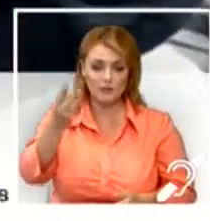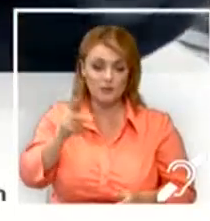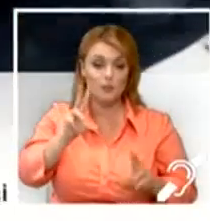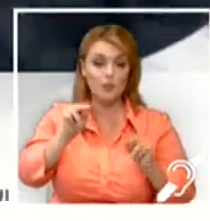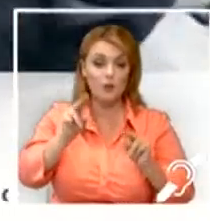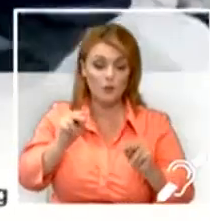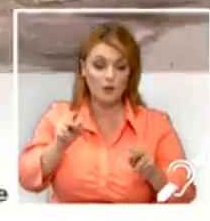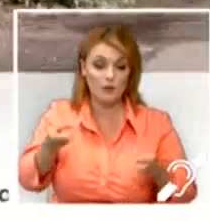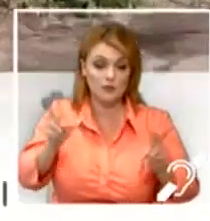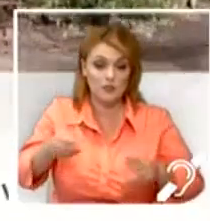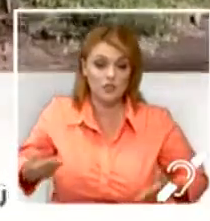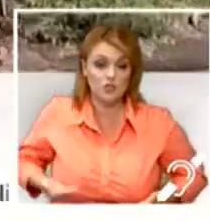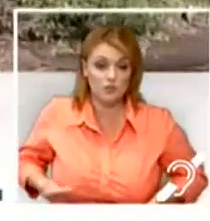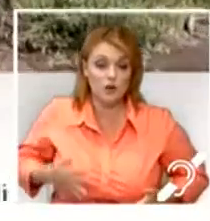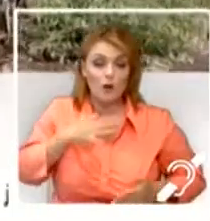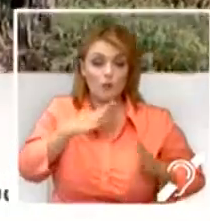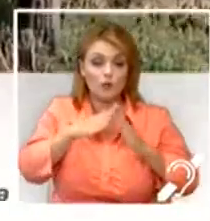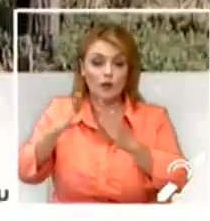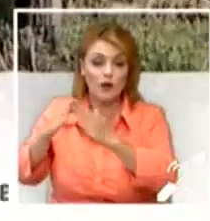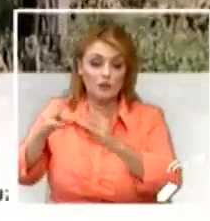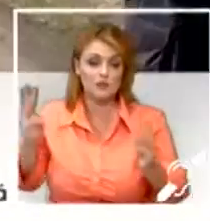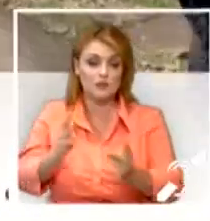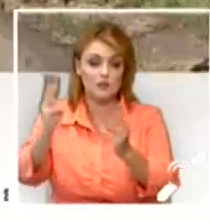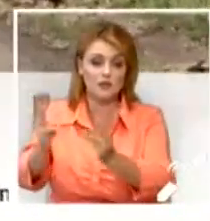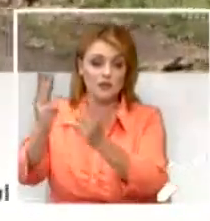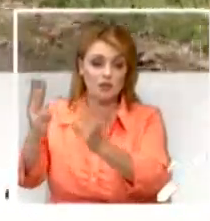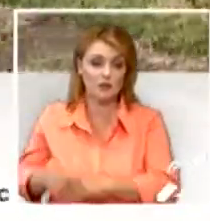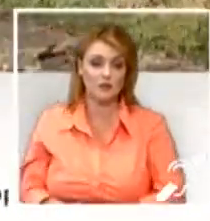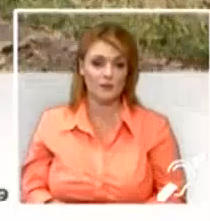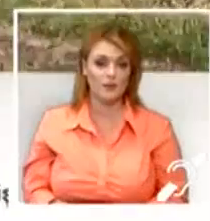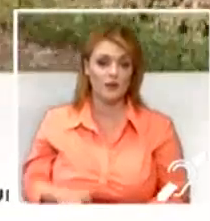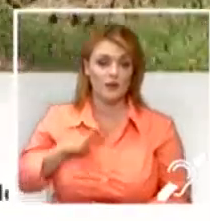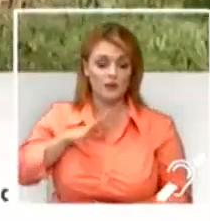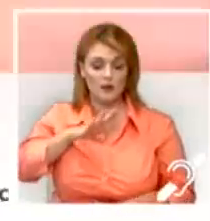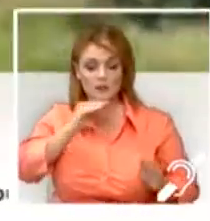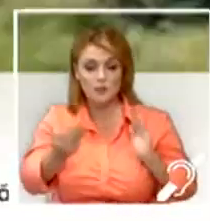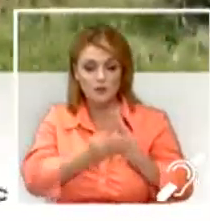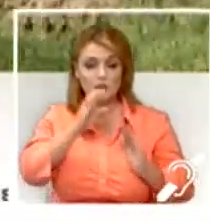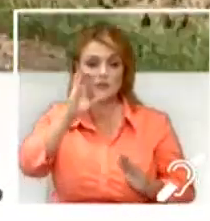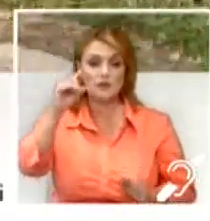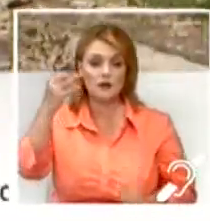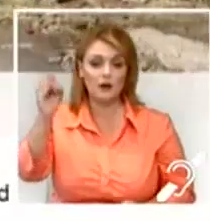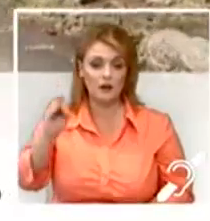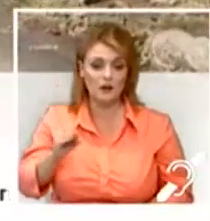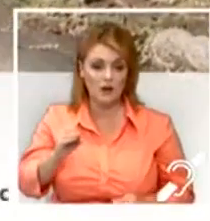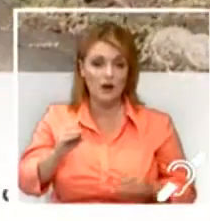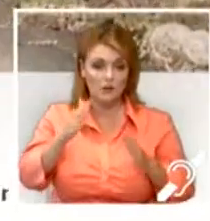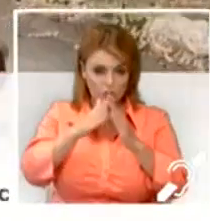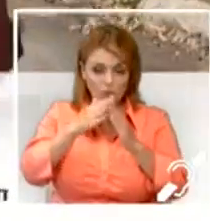noroc și a scăpat cu viață. Mai multe case au luat foc. Da, ia un sărăie, bă. Acum, da, prea în dom, papadanie,